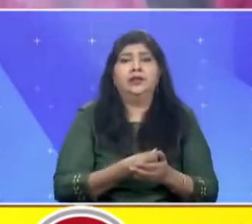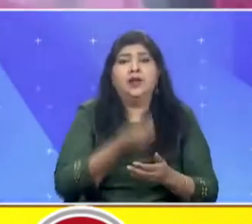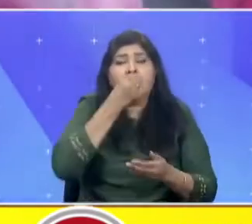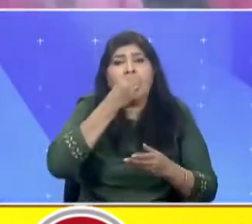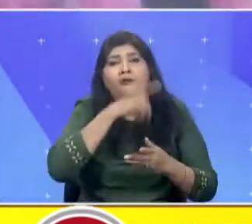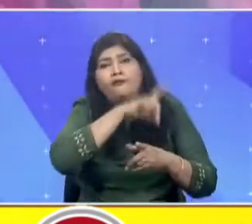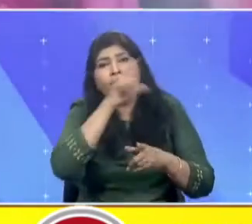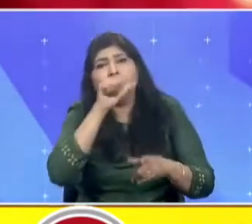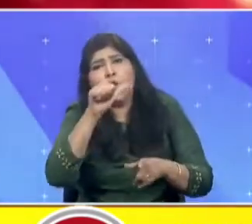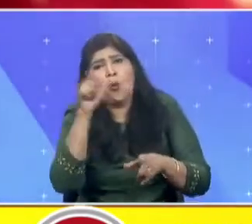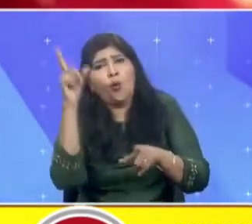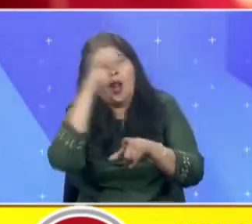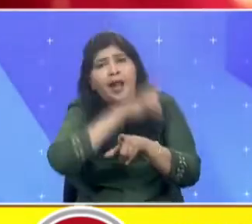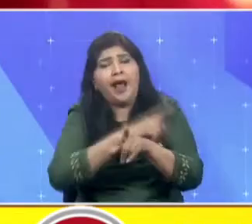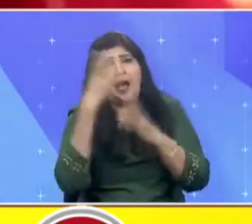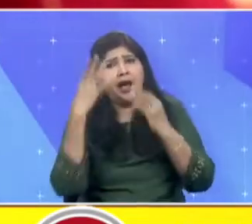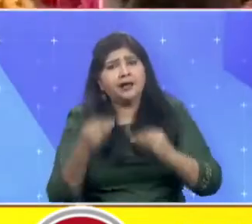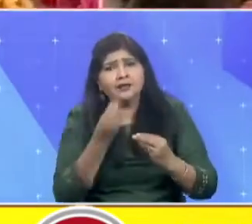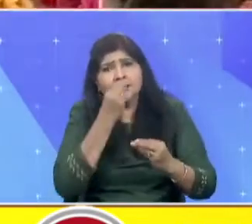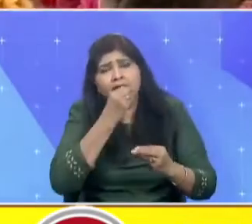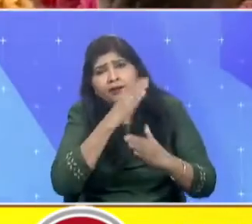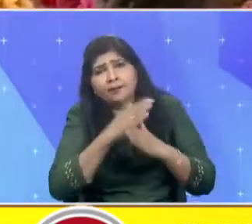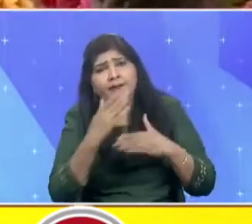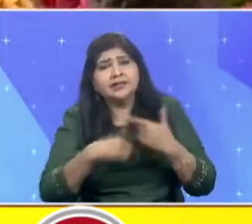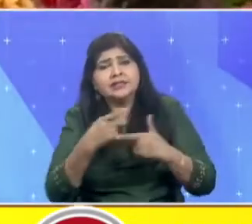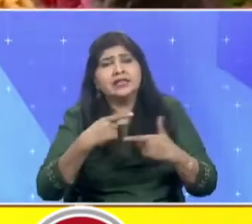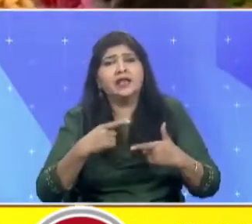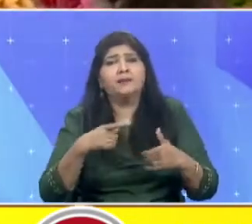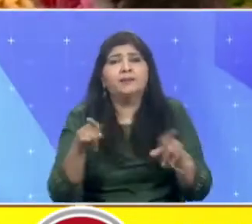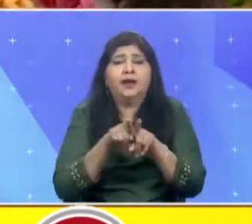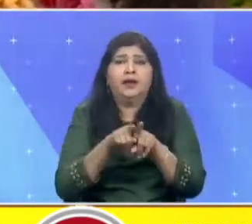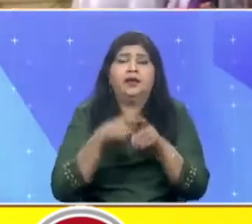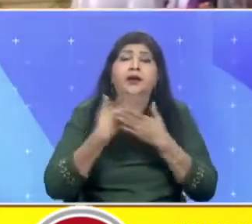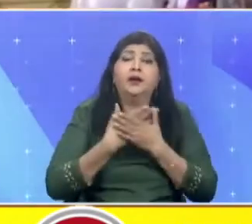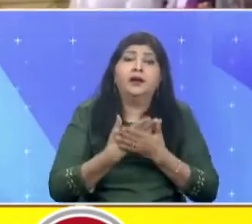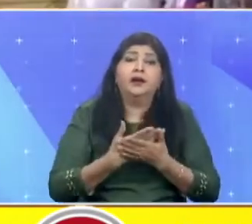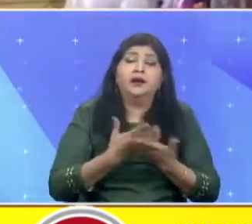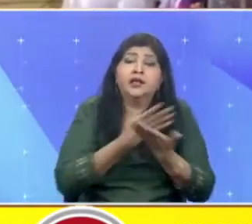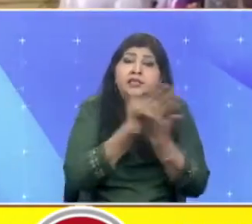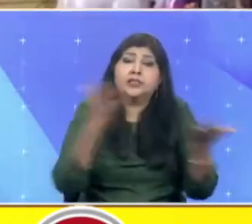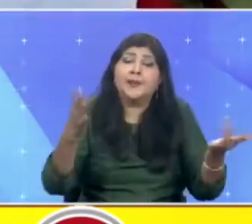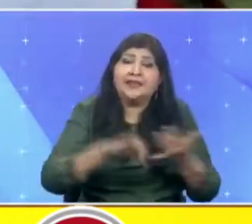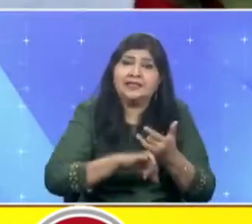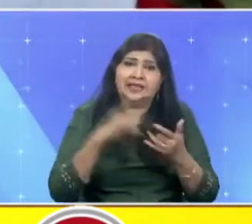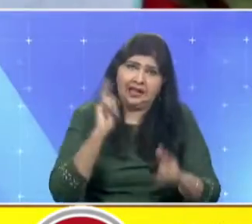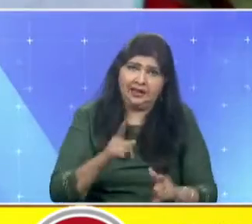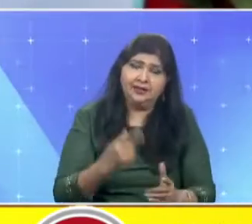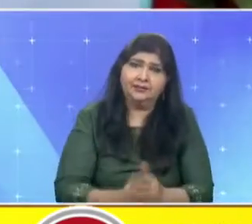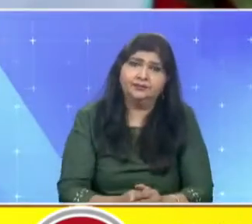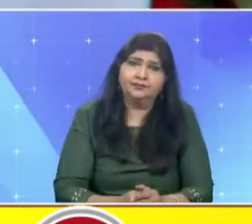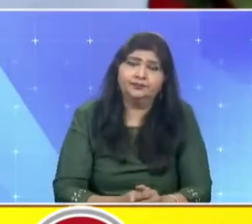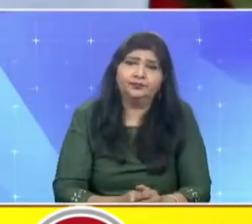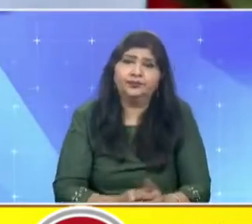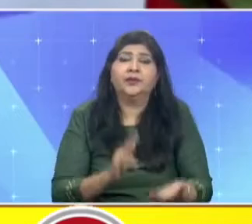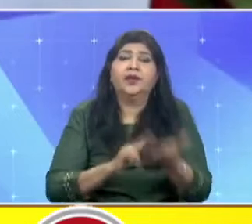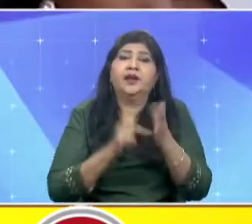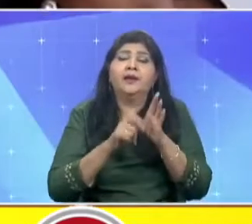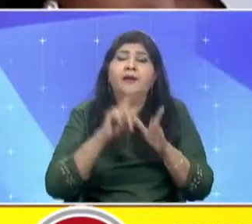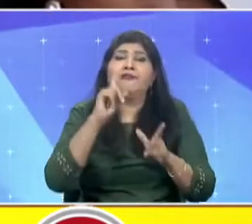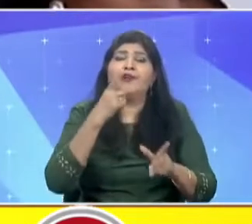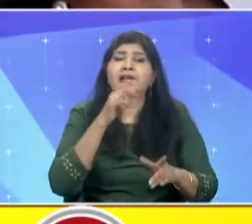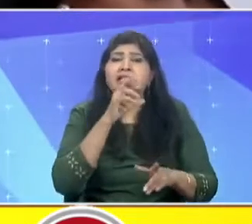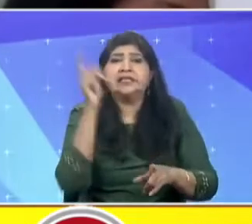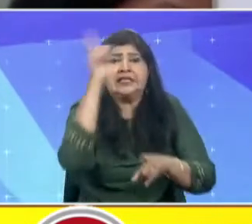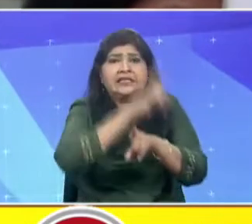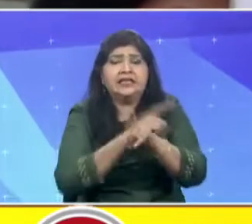नवरात्र हमेशा से हम सभी के लिए बहुत विशेष रही है। नवरात्र के पहले ही